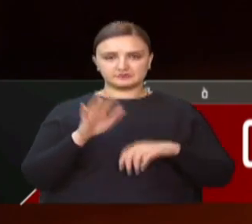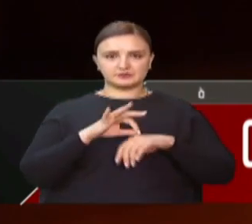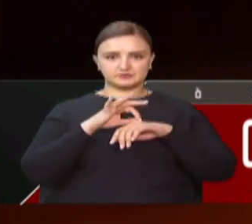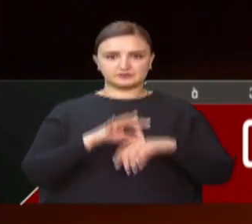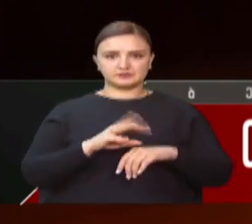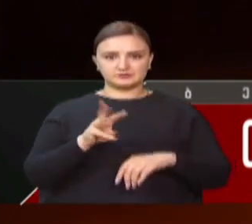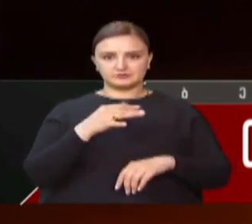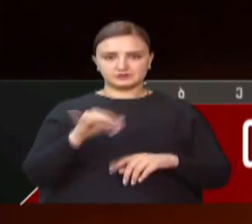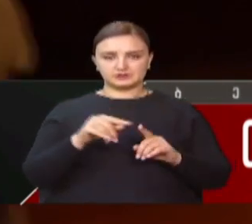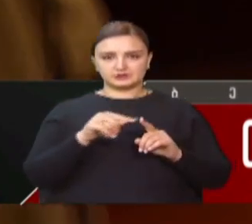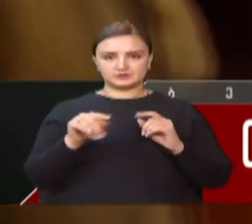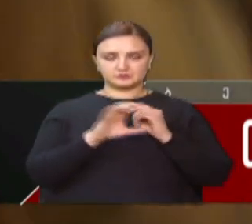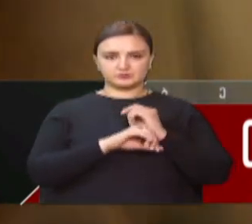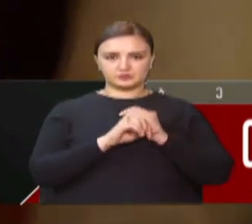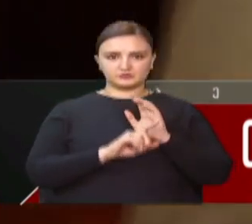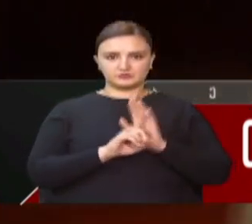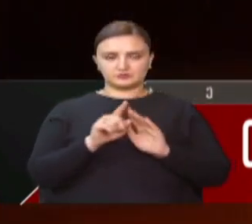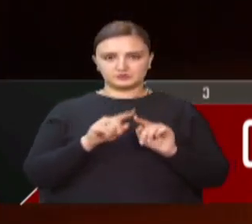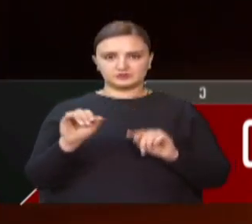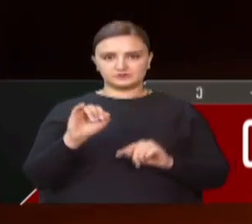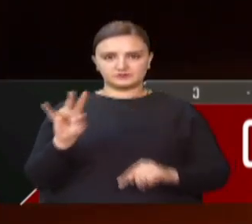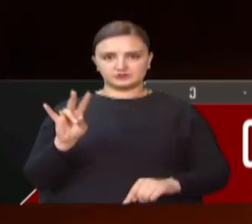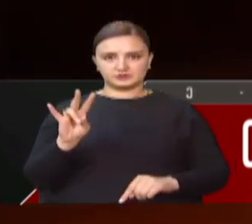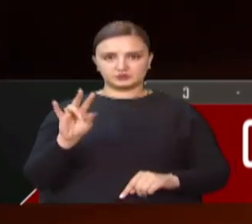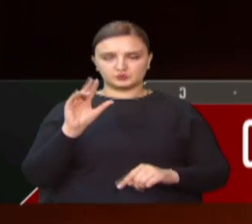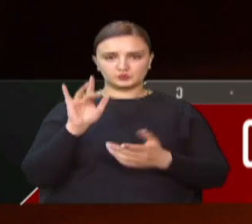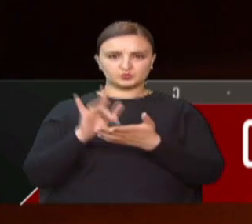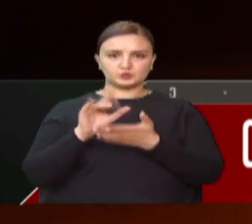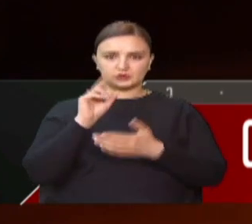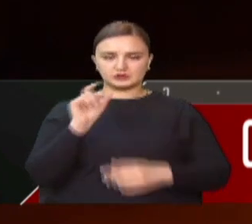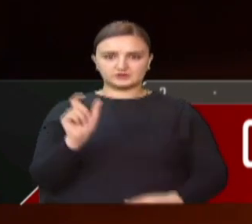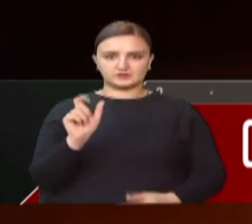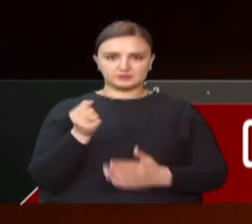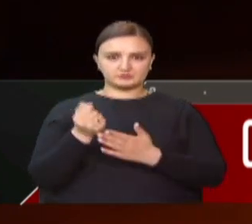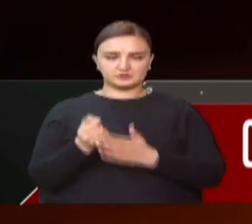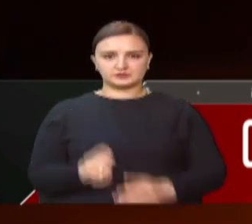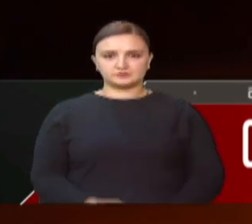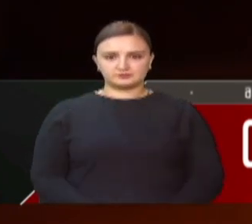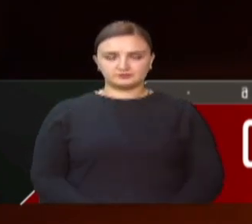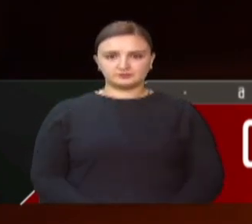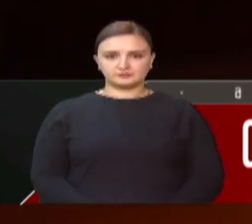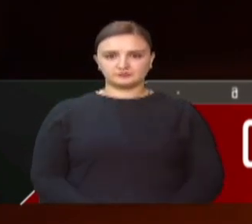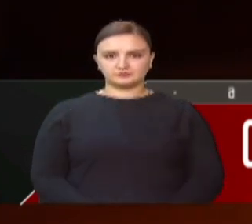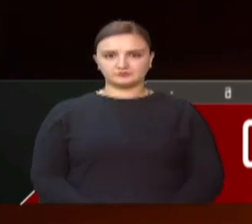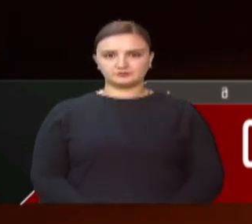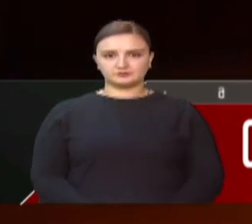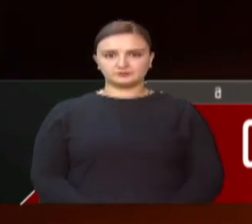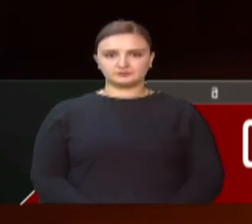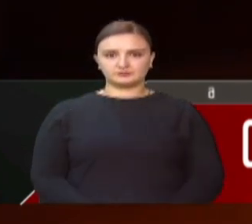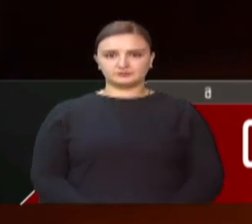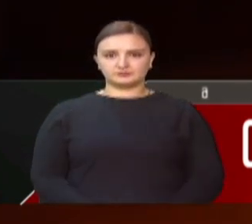გაიმართოს მაისის ბოლოდან ივნისის შუარიცხვებამდე, რომელიც მოიცავს არამხოლოდ